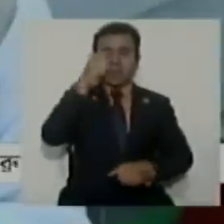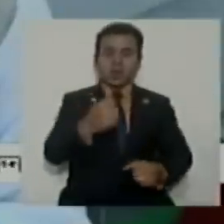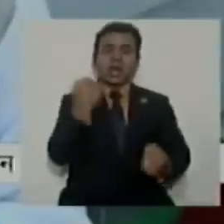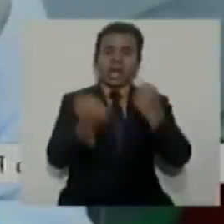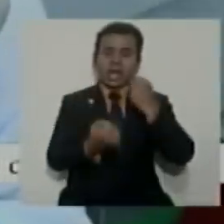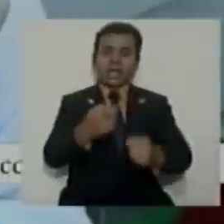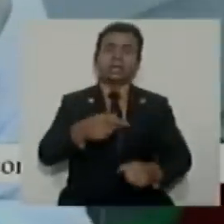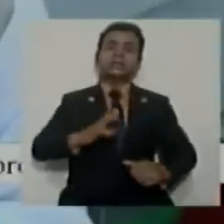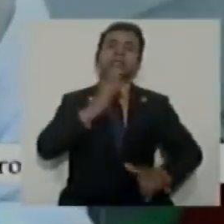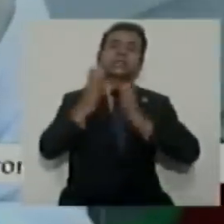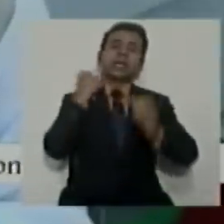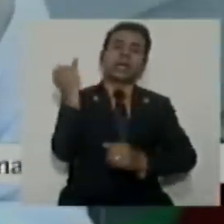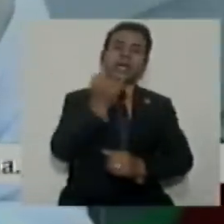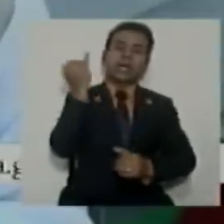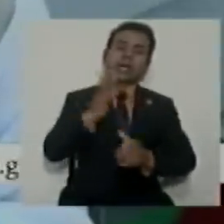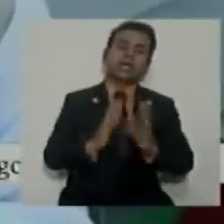জনগণের